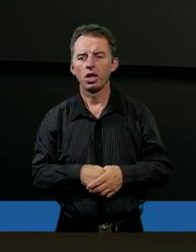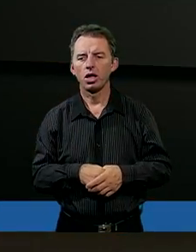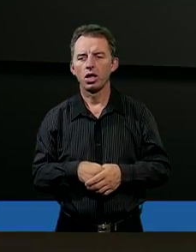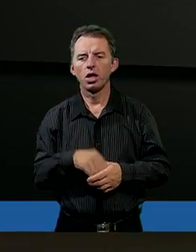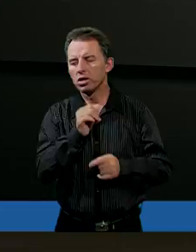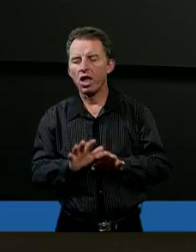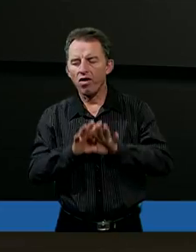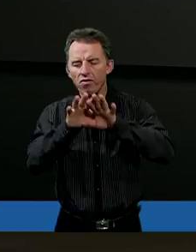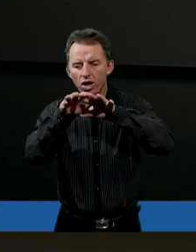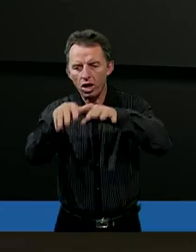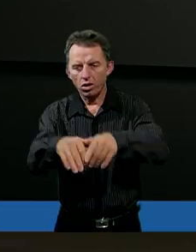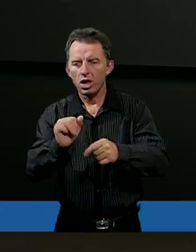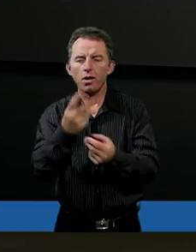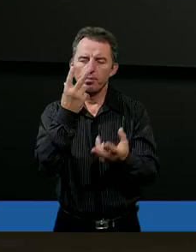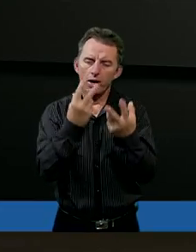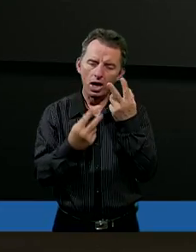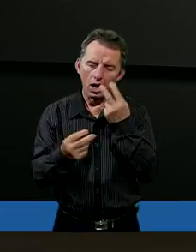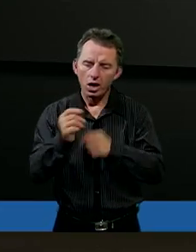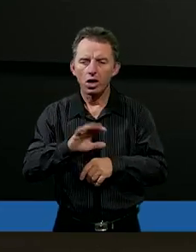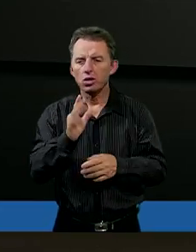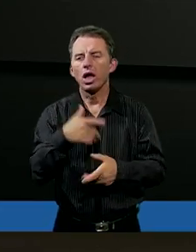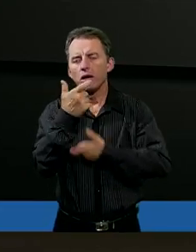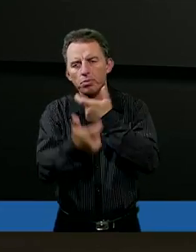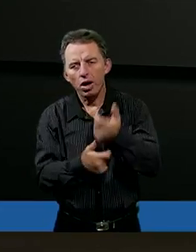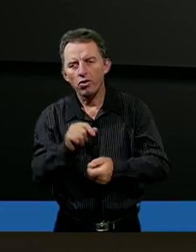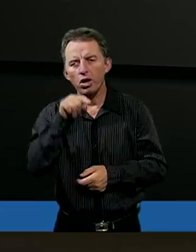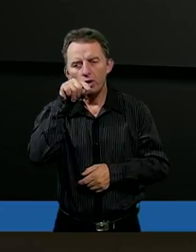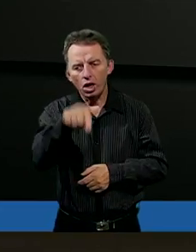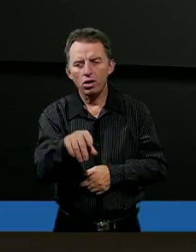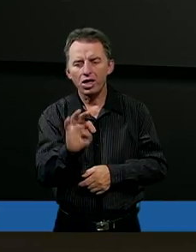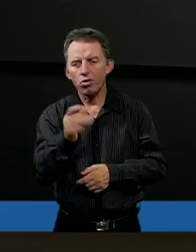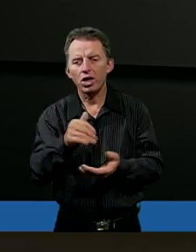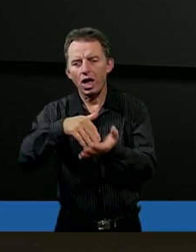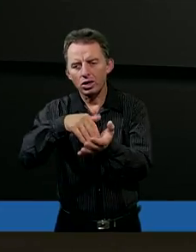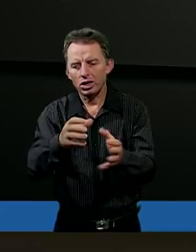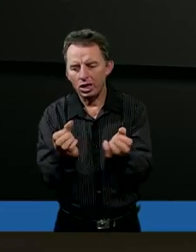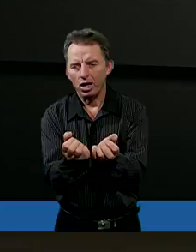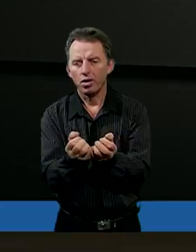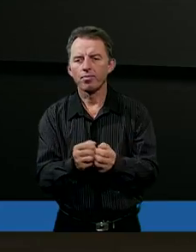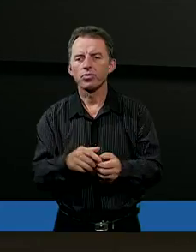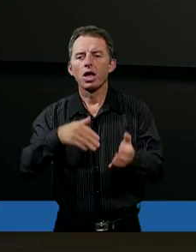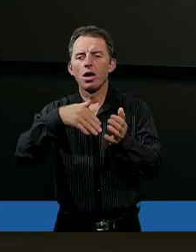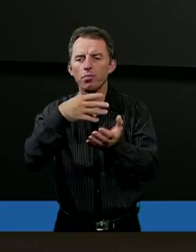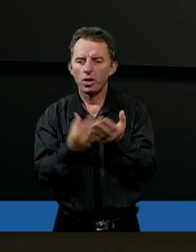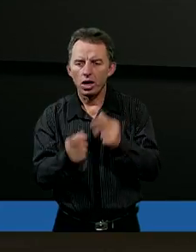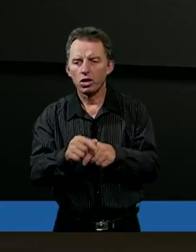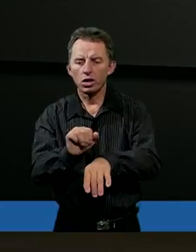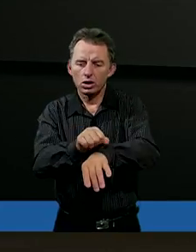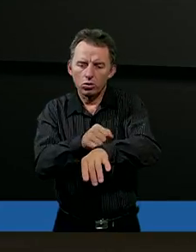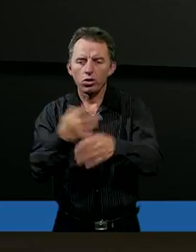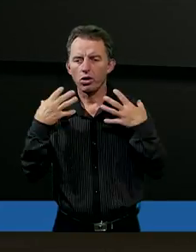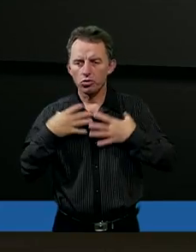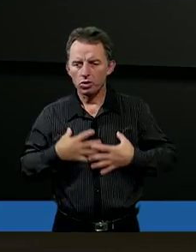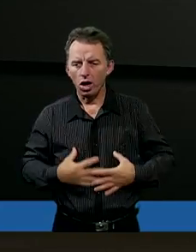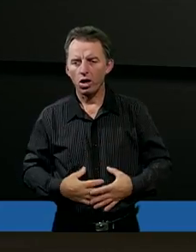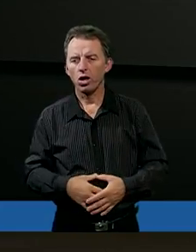Czy nie wylałeś mnie jak mleko? Nie sprawiłeś, że stężałem jak ser? Oblekłeś mnie skórą i ciałem